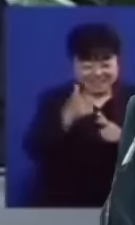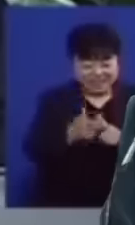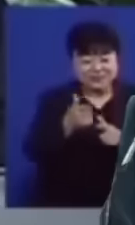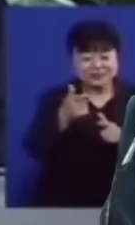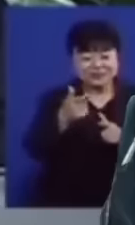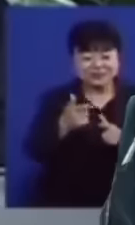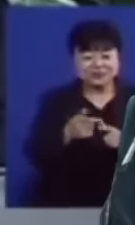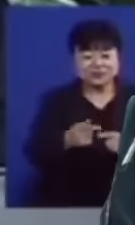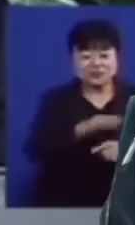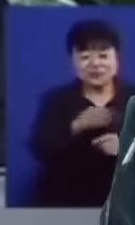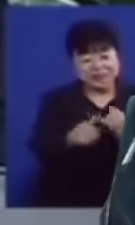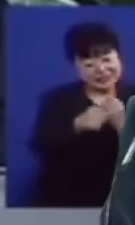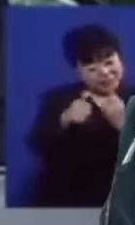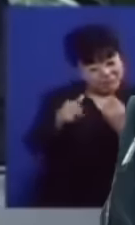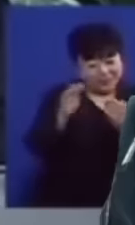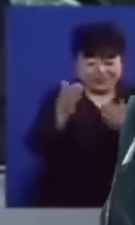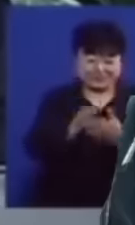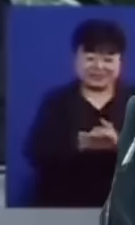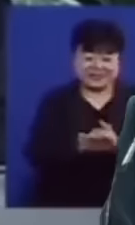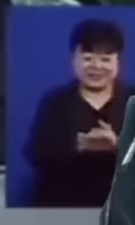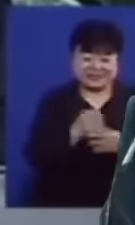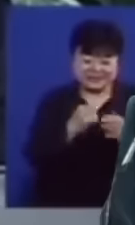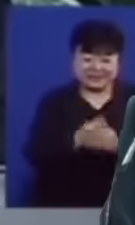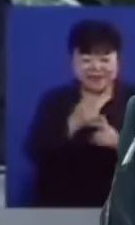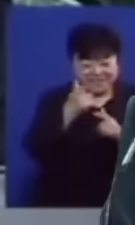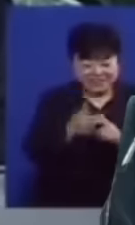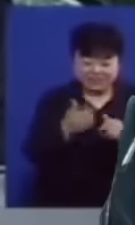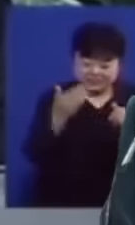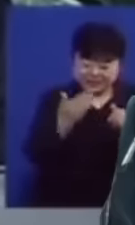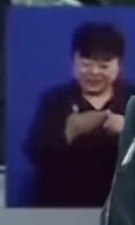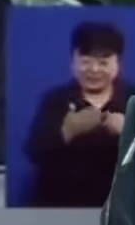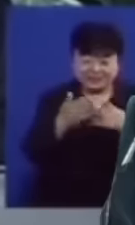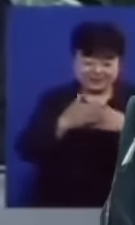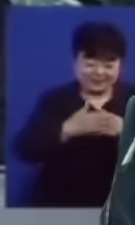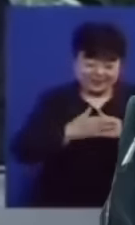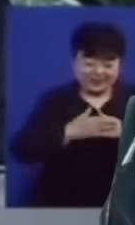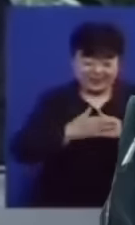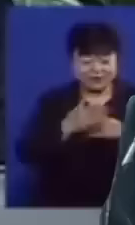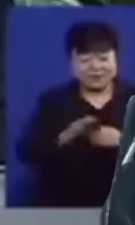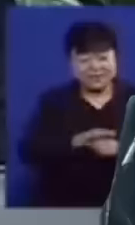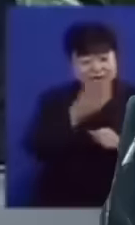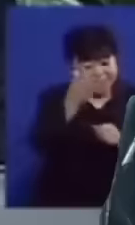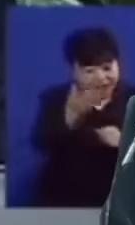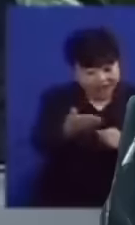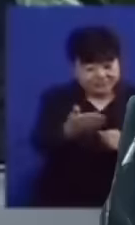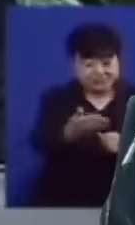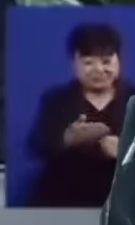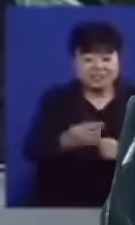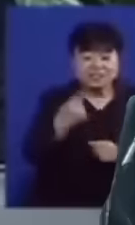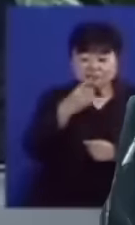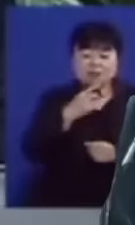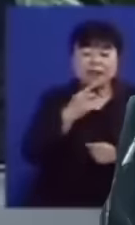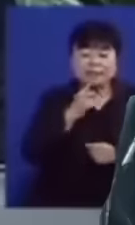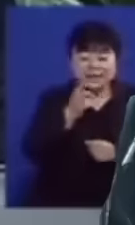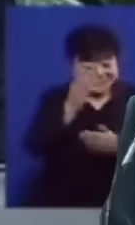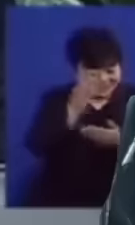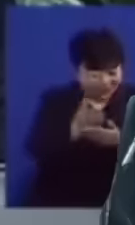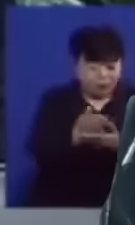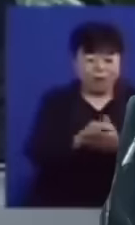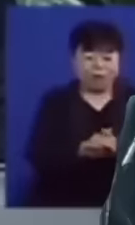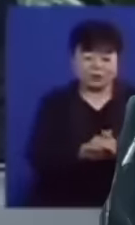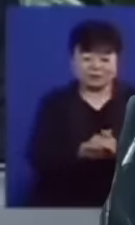예수님은 우리의 남편인 것입니다. 그러므로 예수님께서 내가 너를 사랑한다 입술로만 말하지